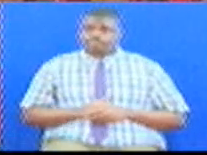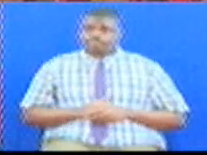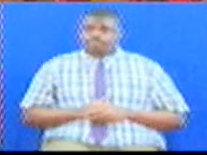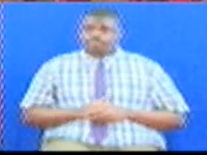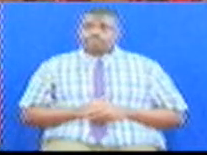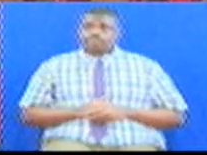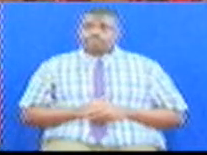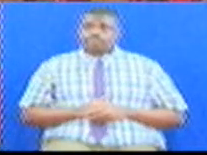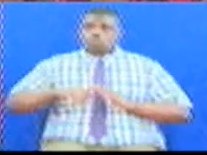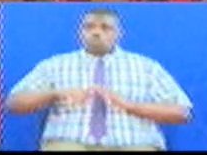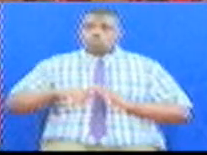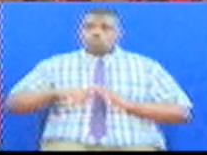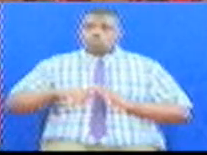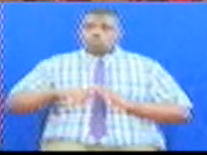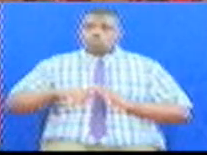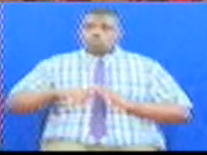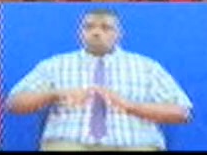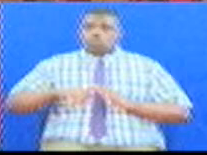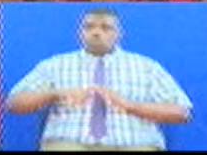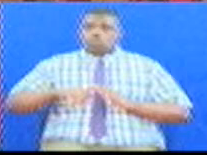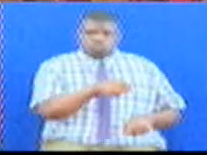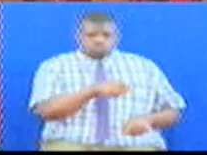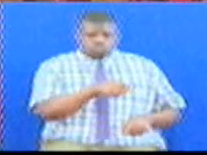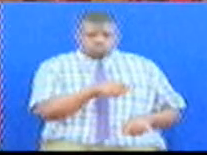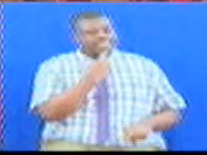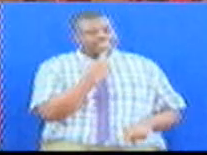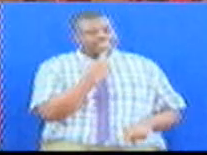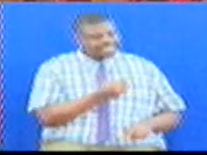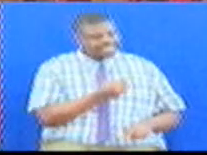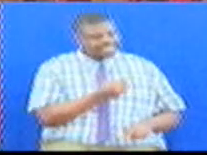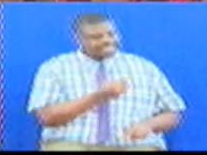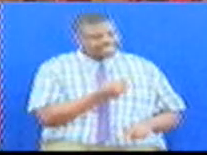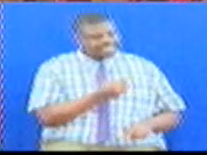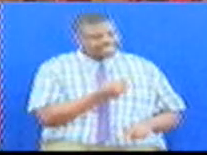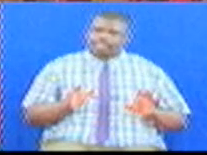Tumesema utaratibu huu unakwenda